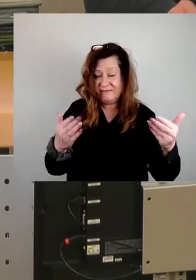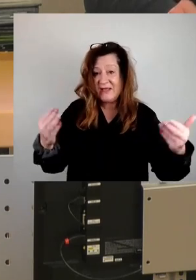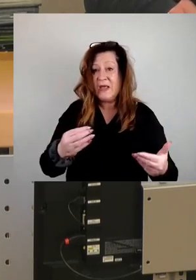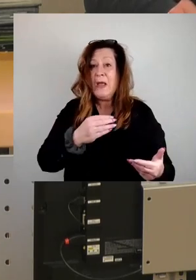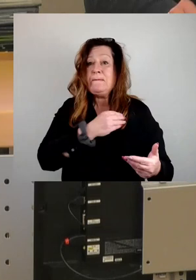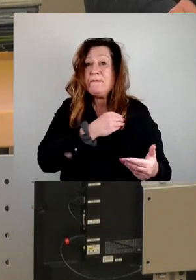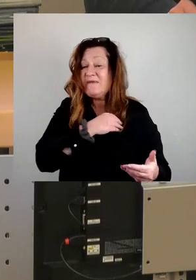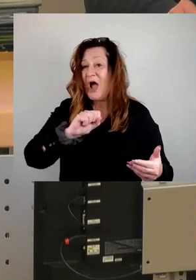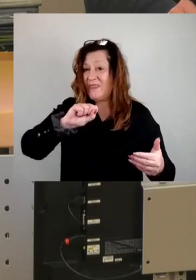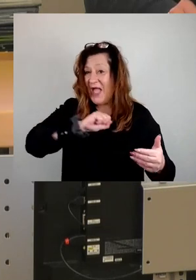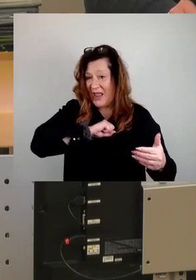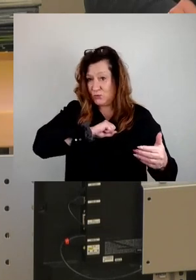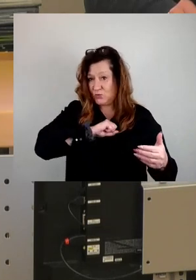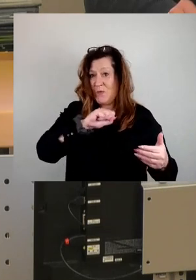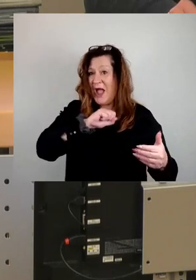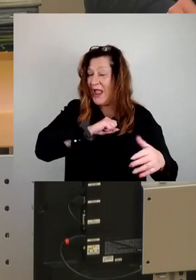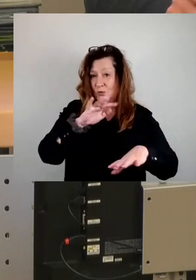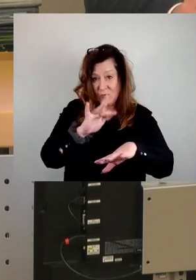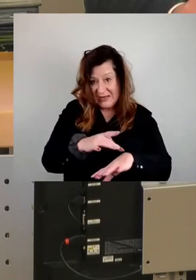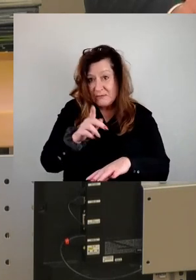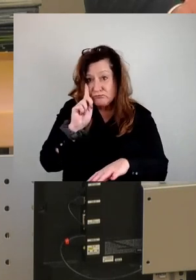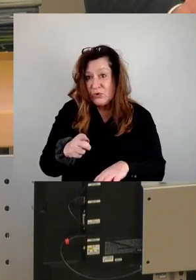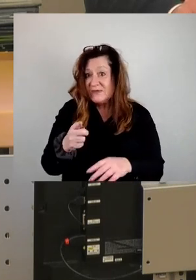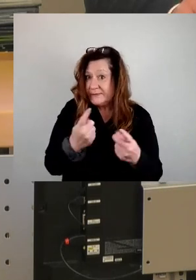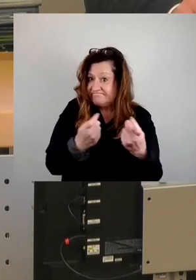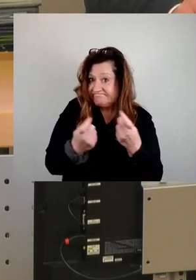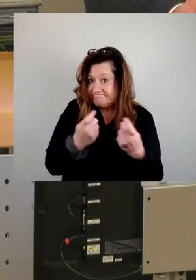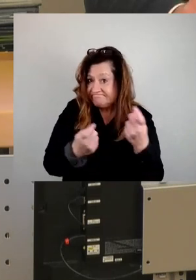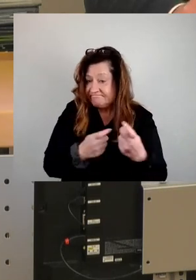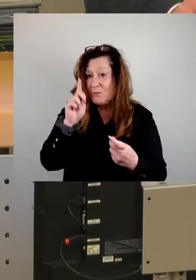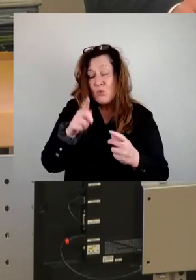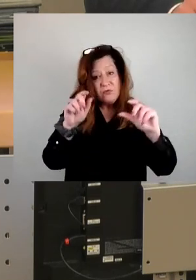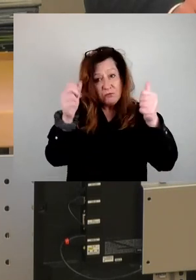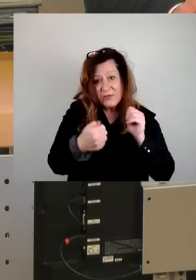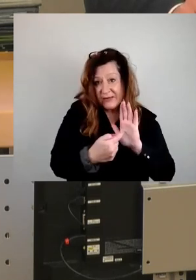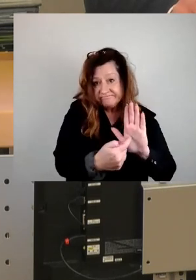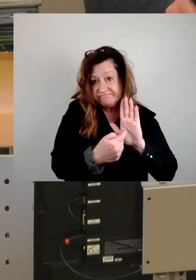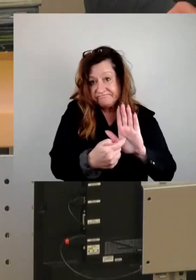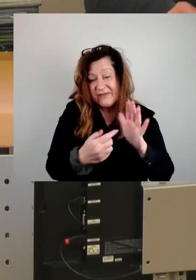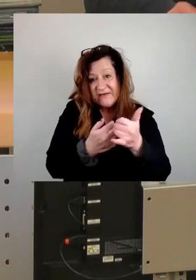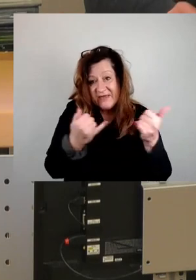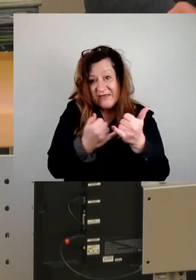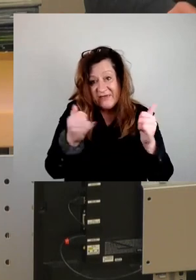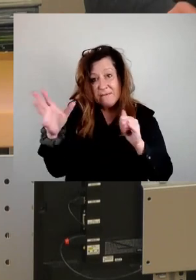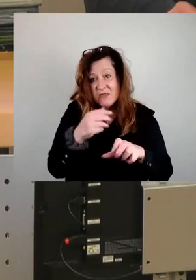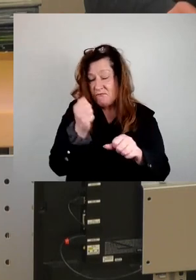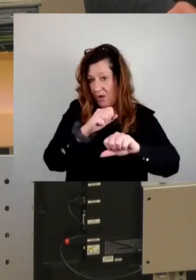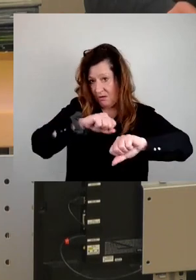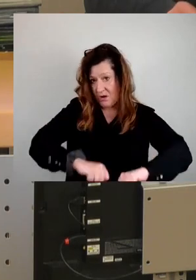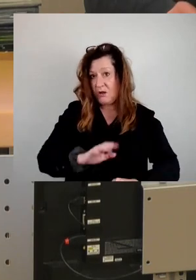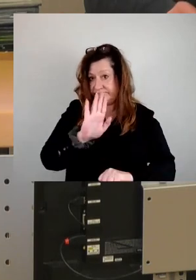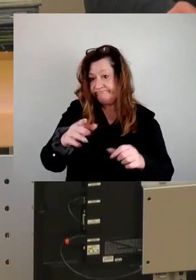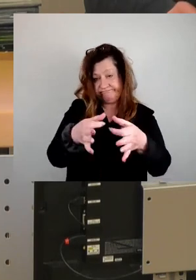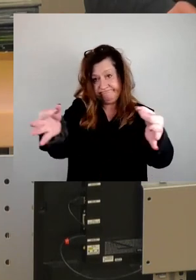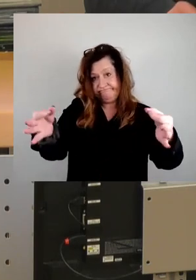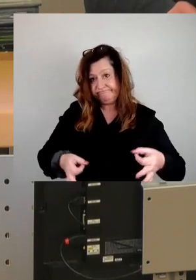und Eigentümer, die müssen wir gewinnen, denen müssen wir Modelle vorlegen. Wie können sie dazu beitragen, dass ihr Grundstück auch Teil